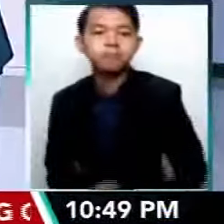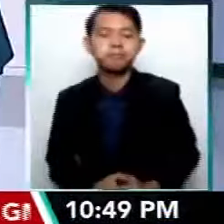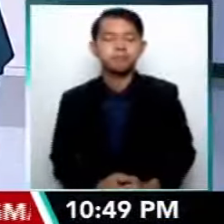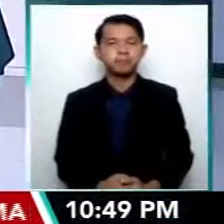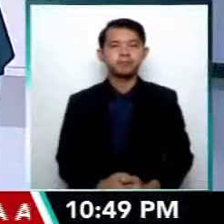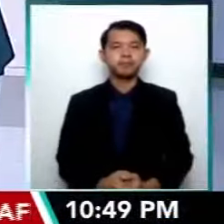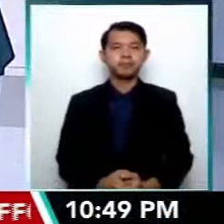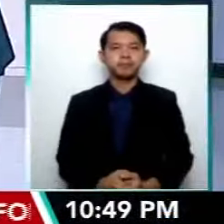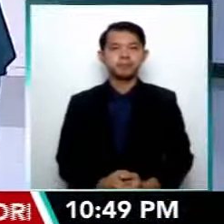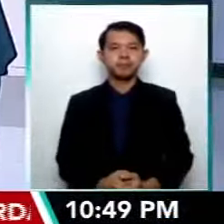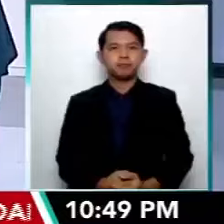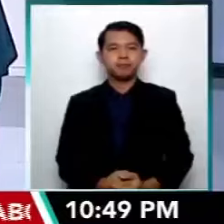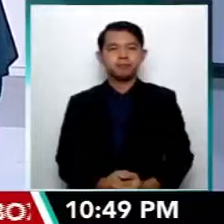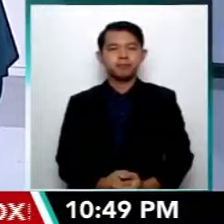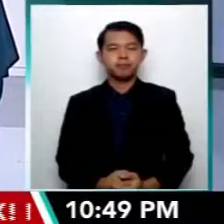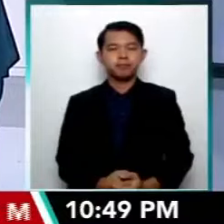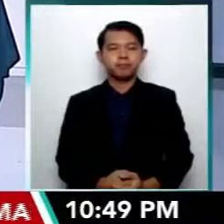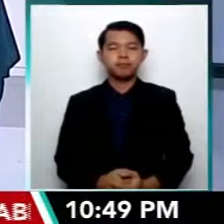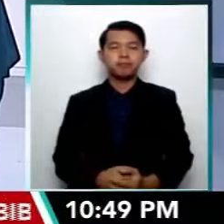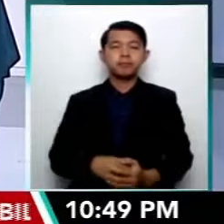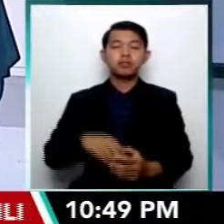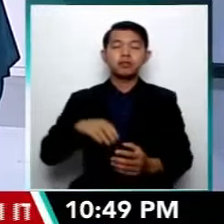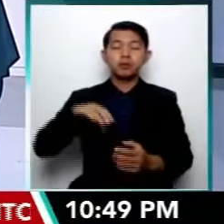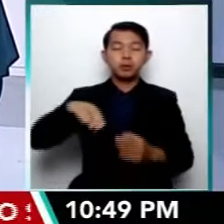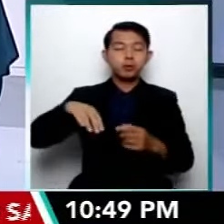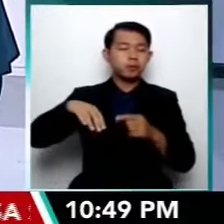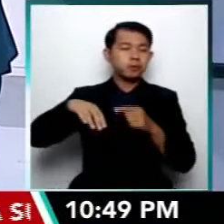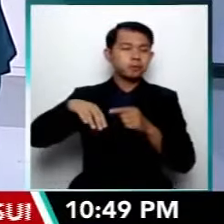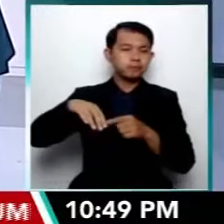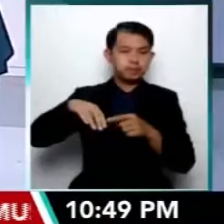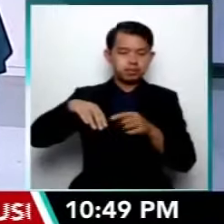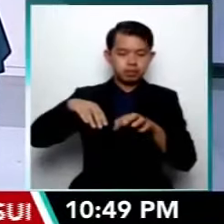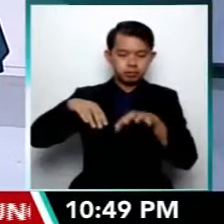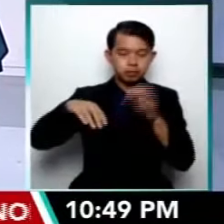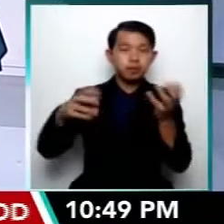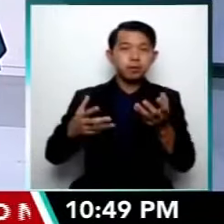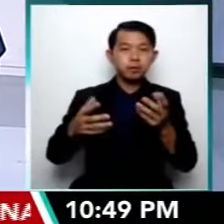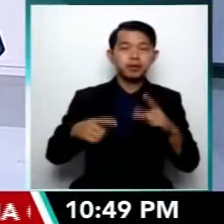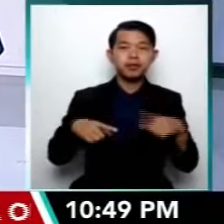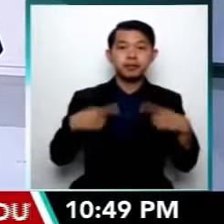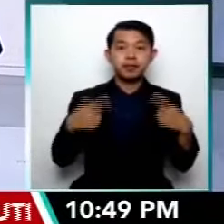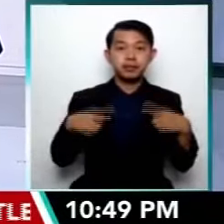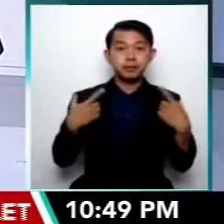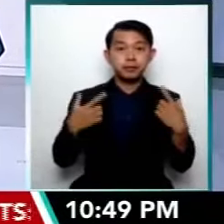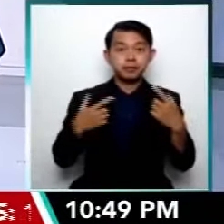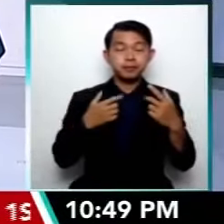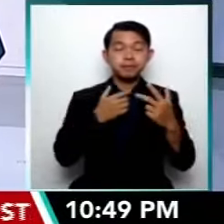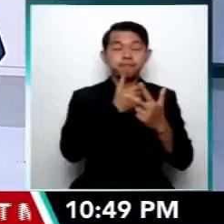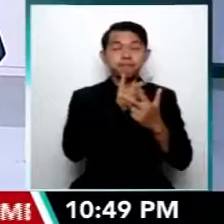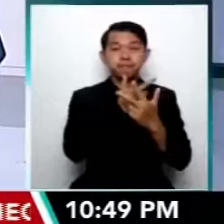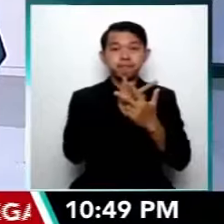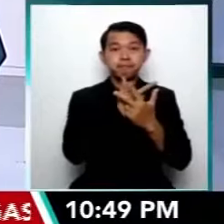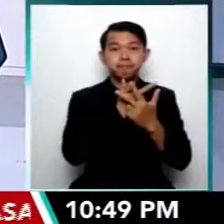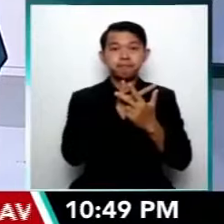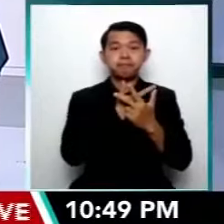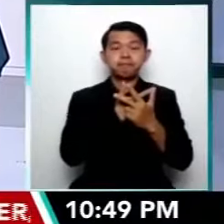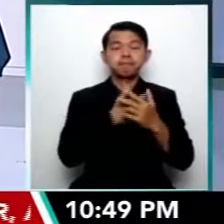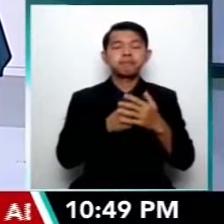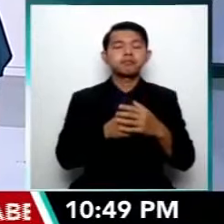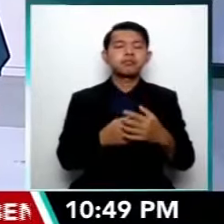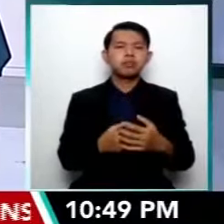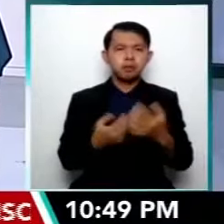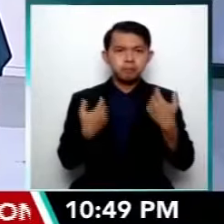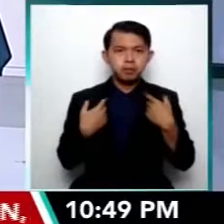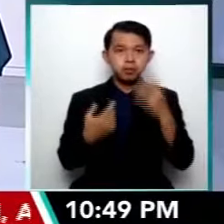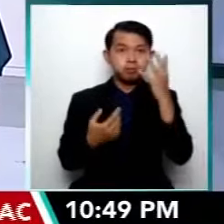isang kuweba sa Cavinti Laguna ang natuklasang may nakatagong Ganda bukod Dian mer din da itong hugis gulay